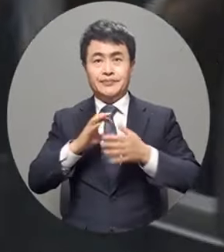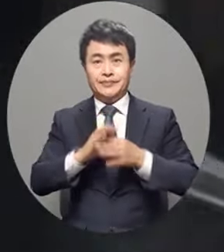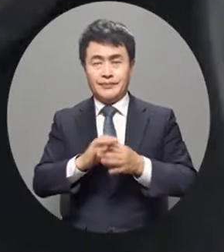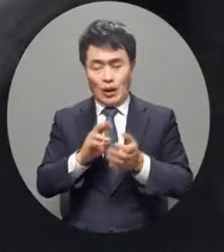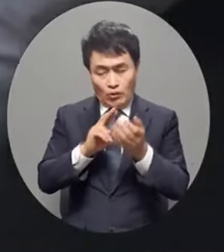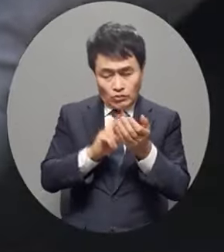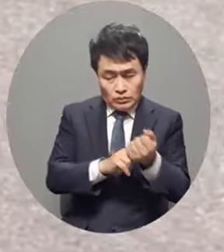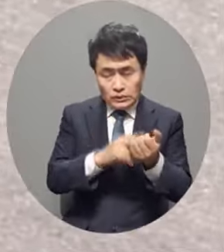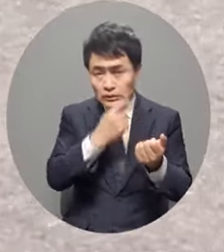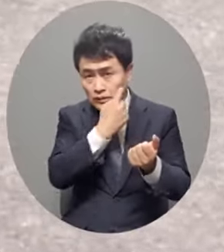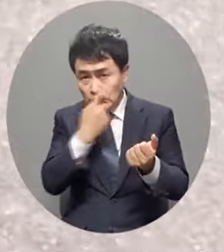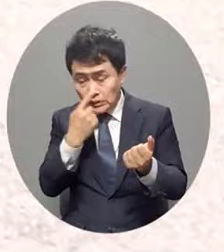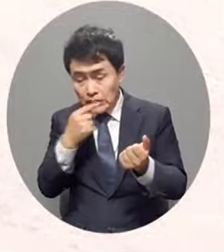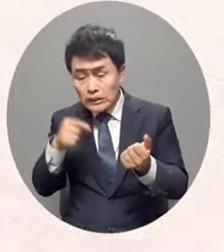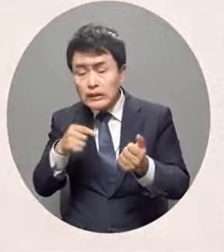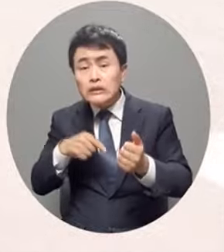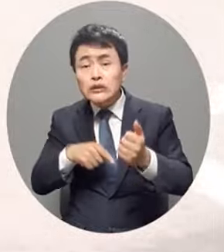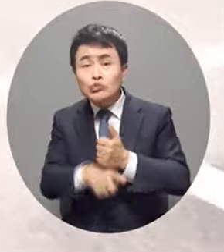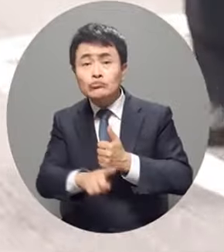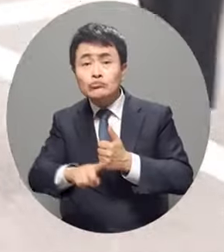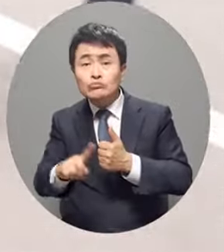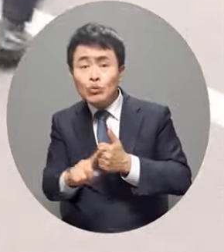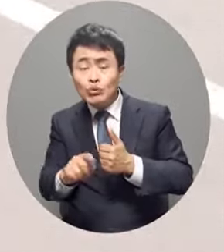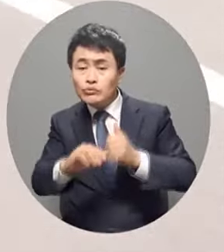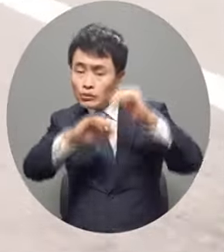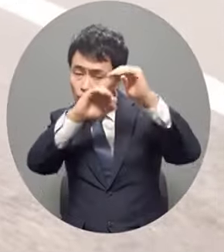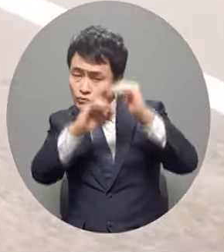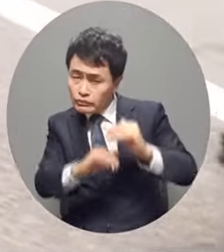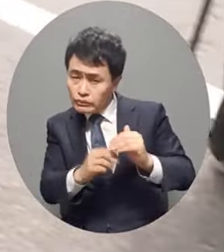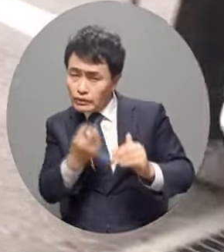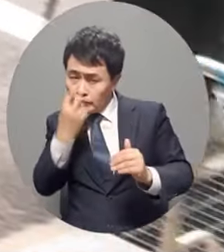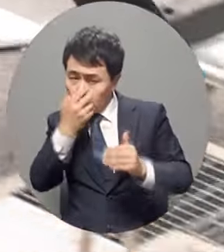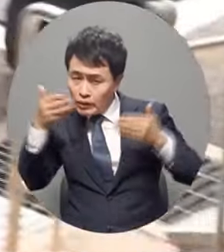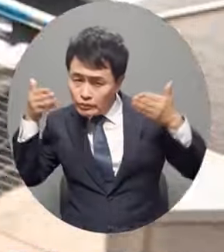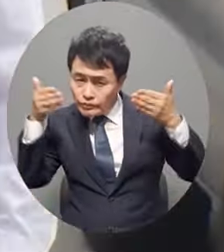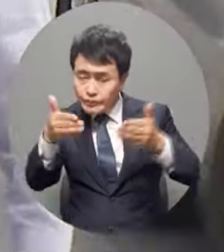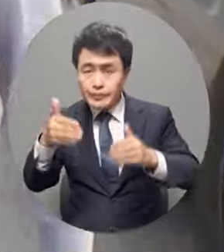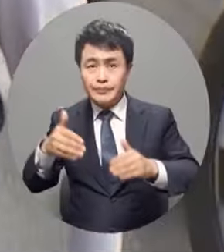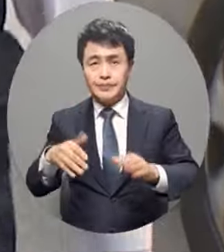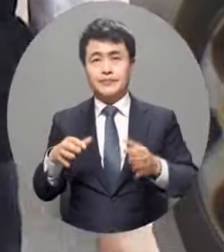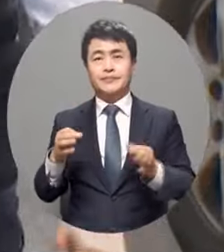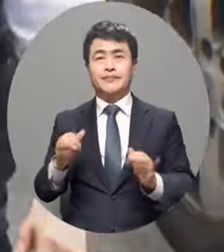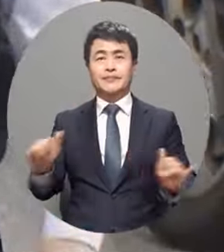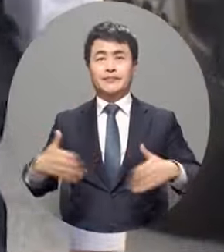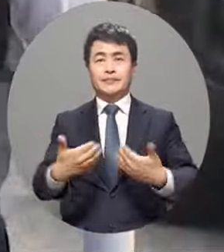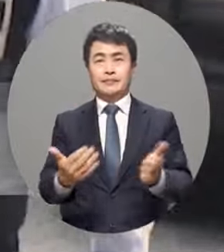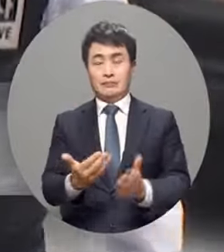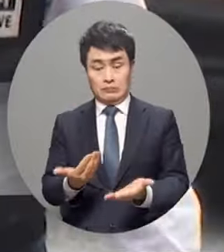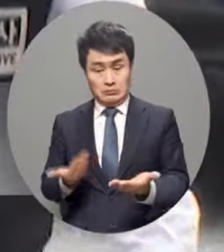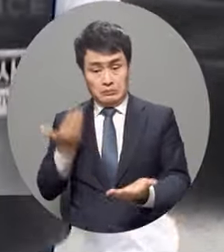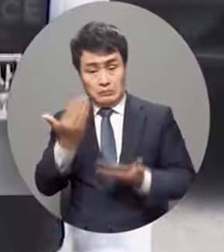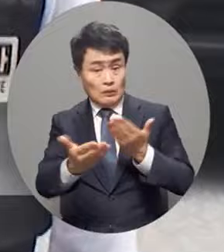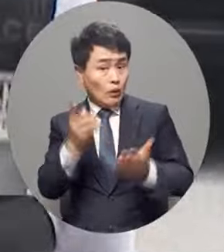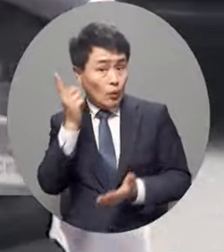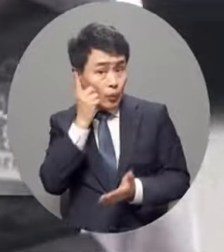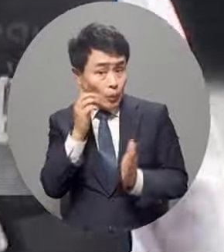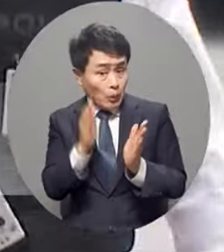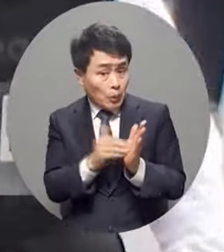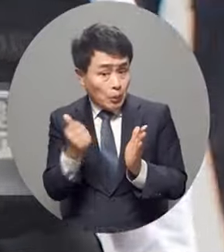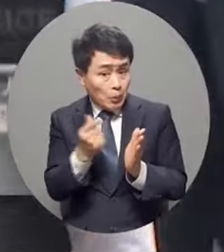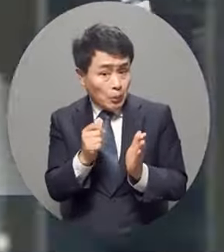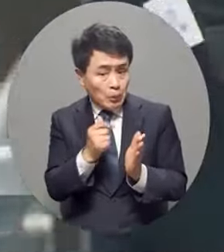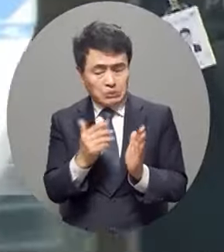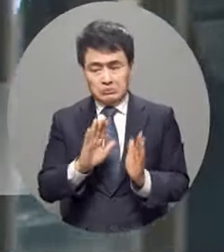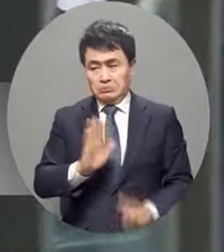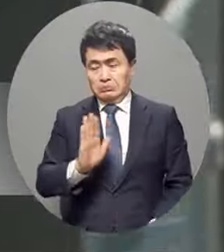숨긴 증거와 그 경의를 확보하는데도 주력할 전망입니다 다만 김씨가 제출한 휴대 전화에 비밀번호 제공을